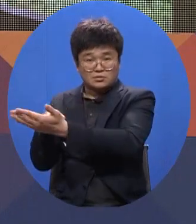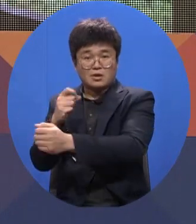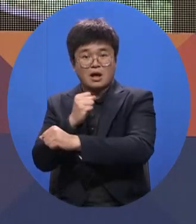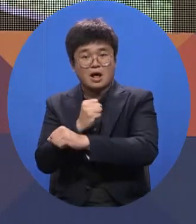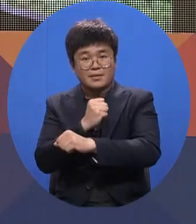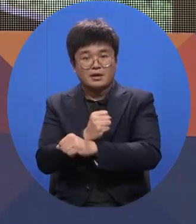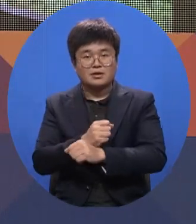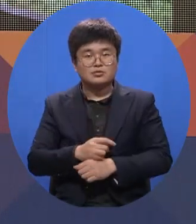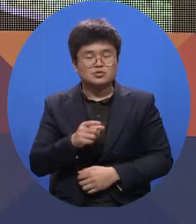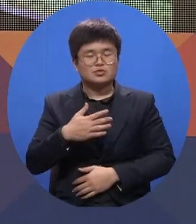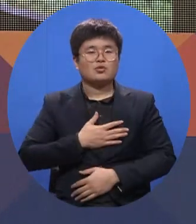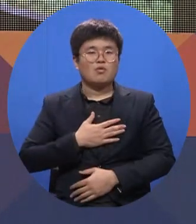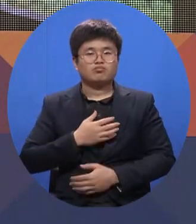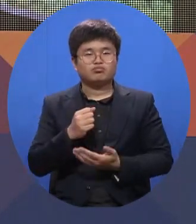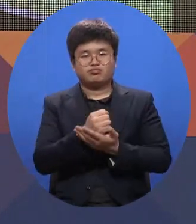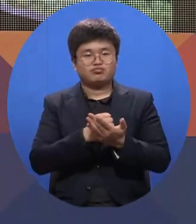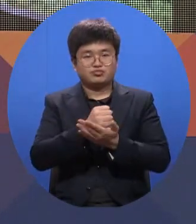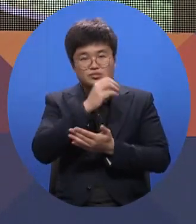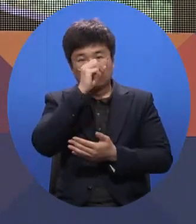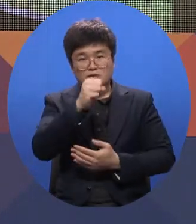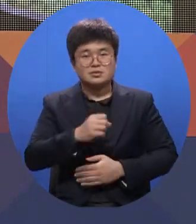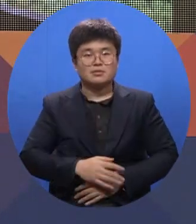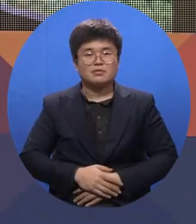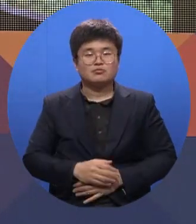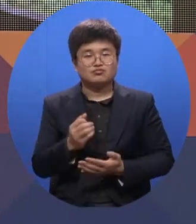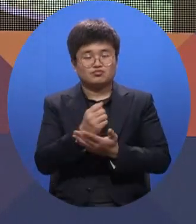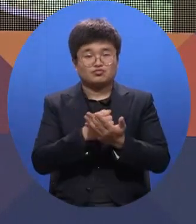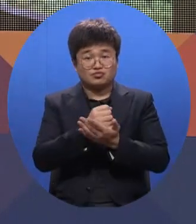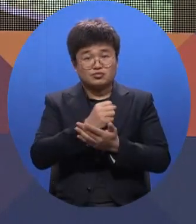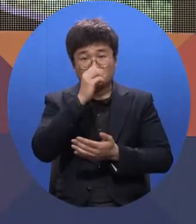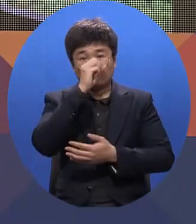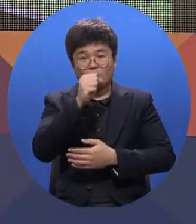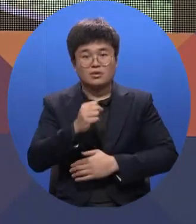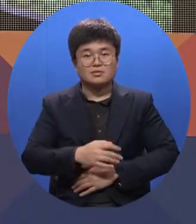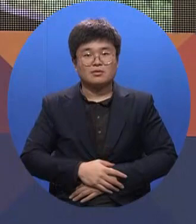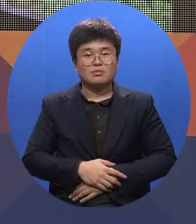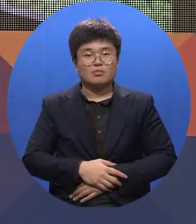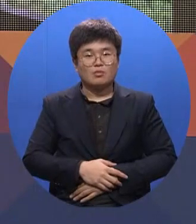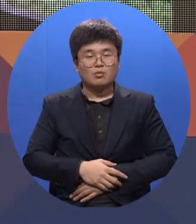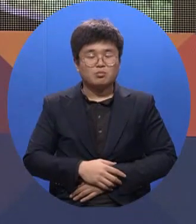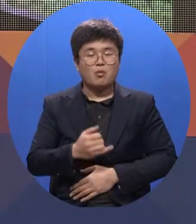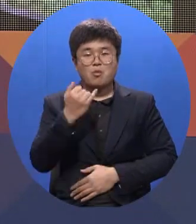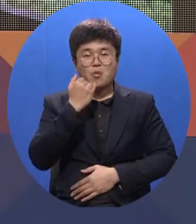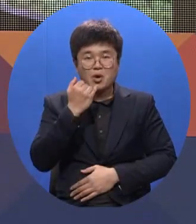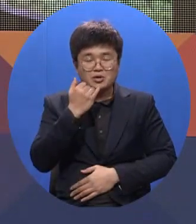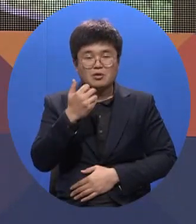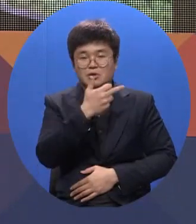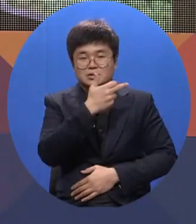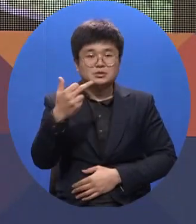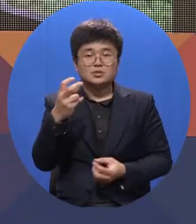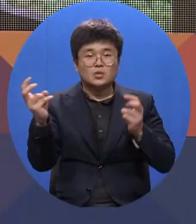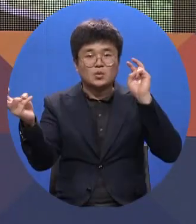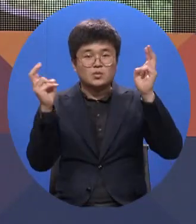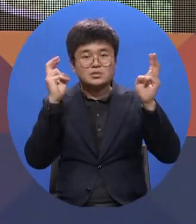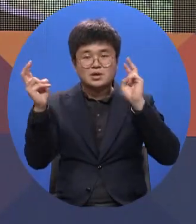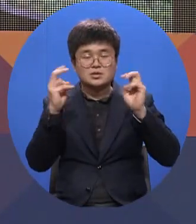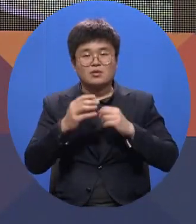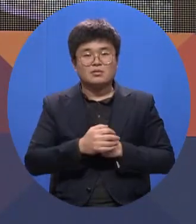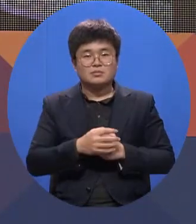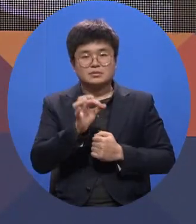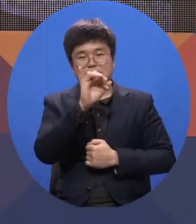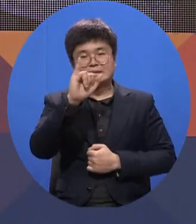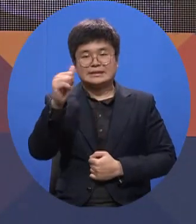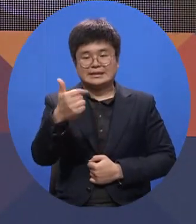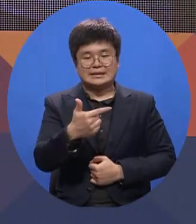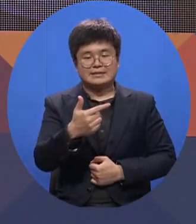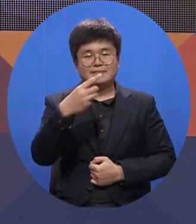저 사실이 운이 되게 좋았어요 어떻게 운이 좋아 가지고 엄 전도 좀 대기업에서 좋은기업 에서 어 인턴